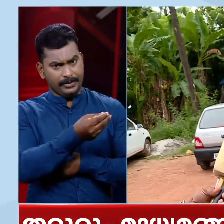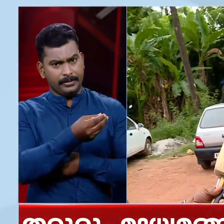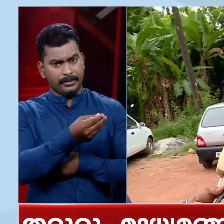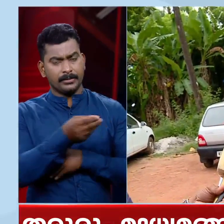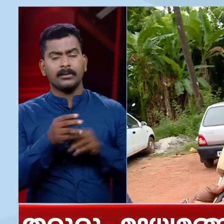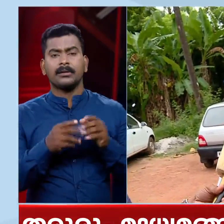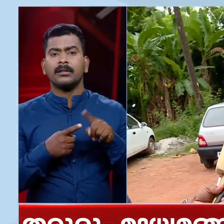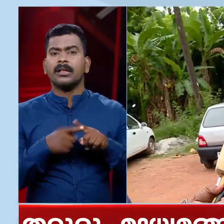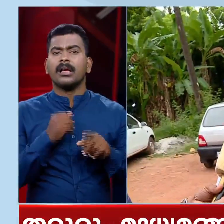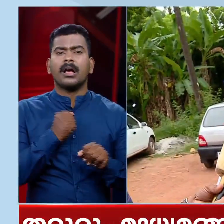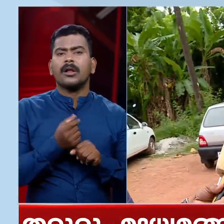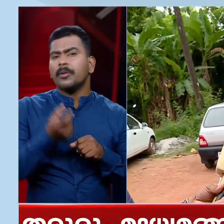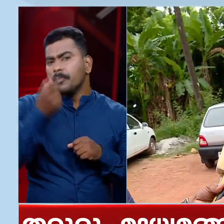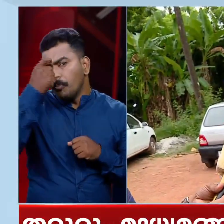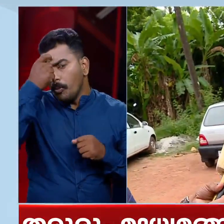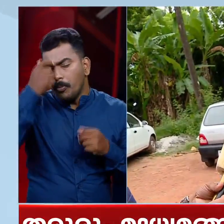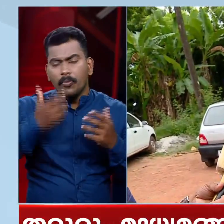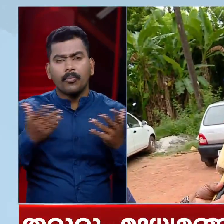കൊടുത്തതിന് ശേഷം